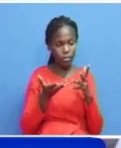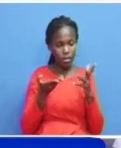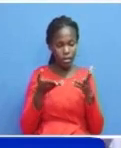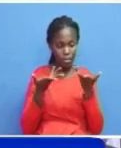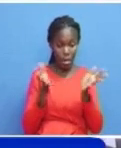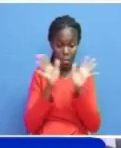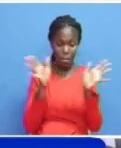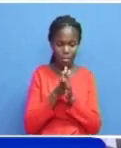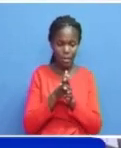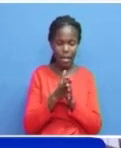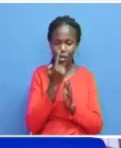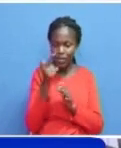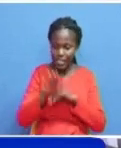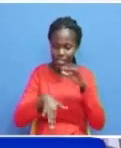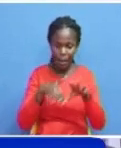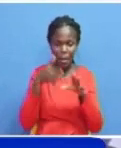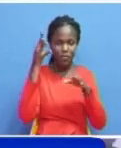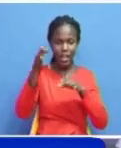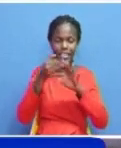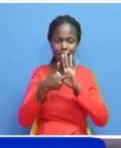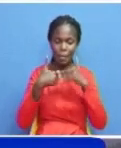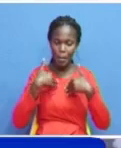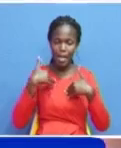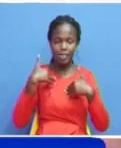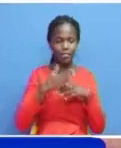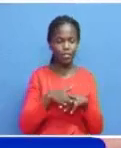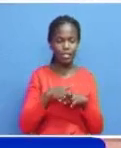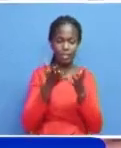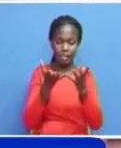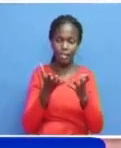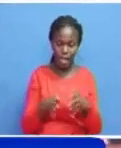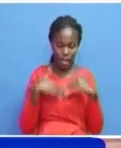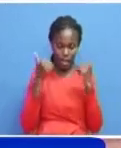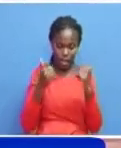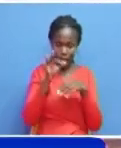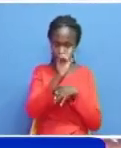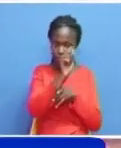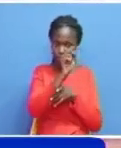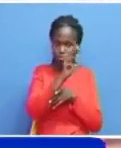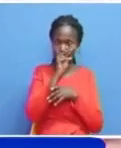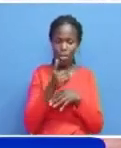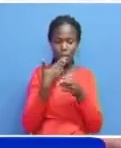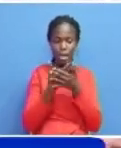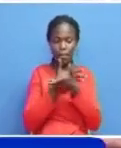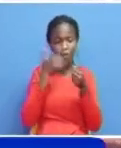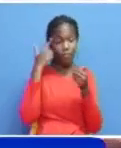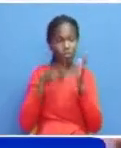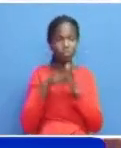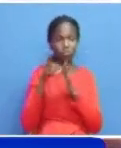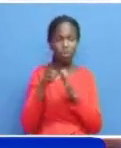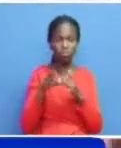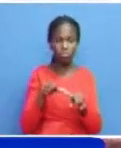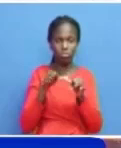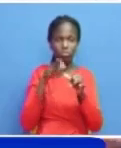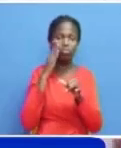step into the future takes a measure of courage. Governor Fatuma Achani akitongea Musumbi Muvea kwa maendeleo ala maendeleo na